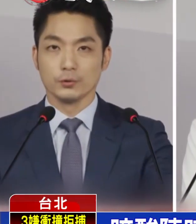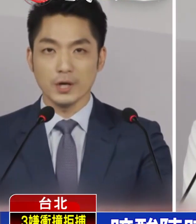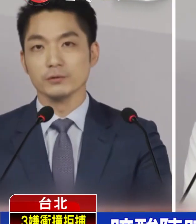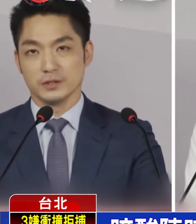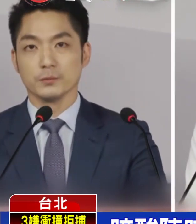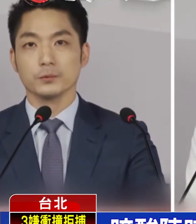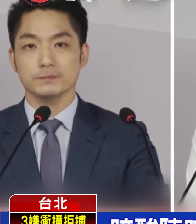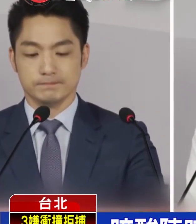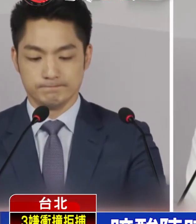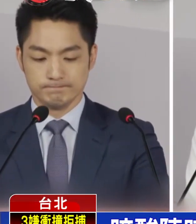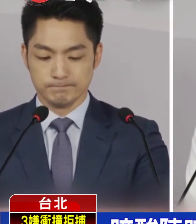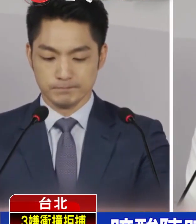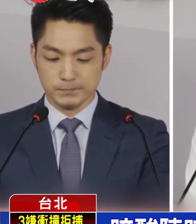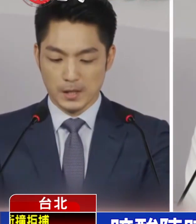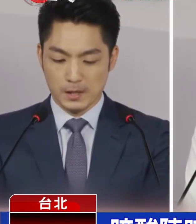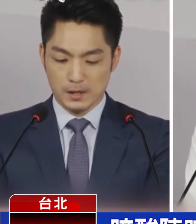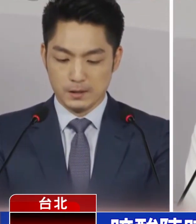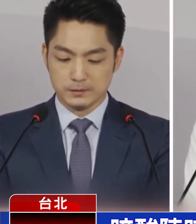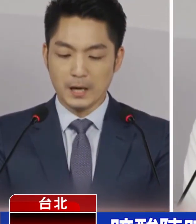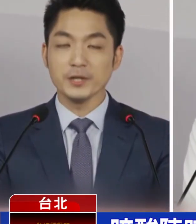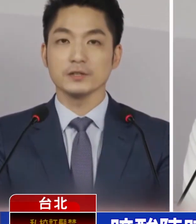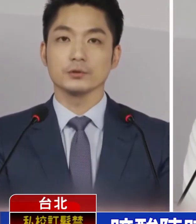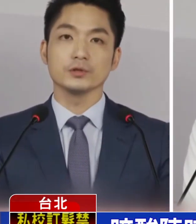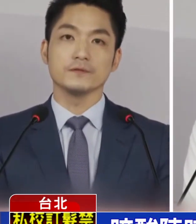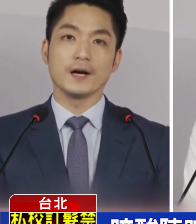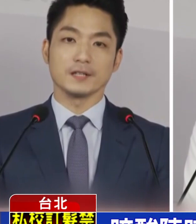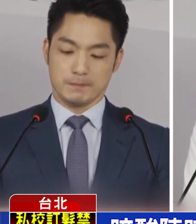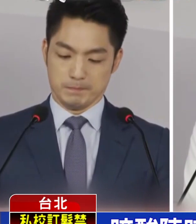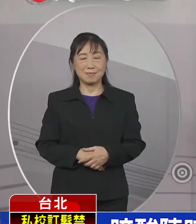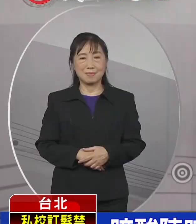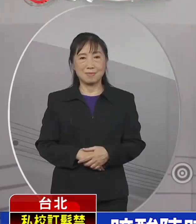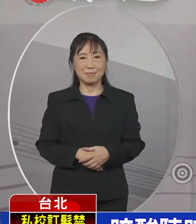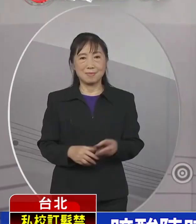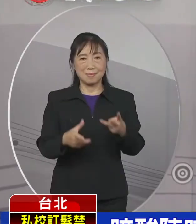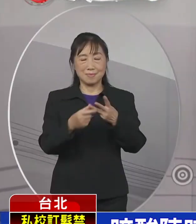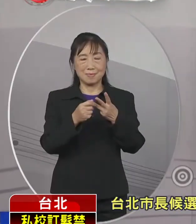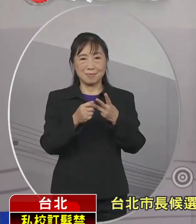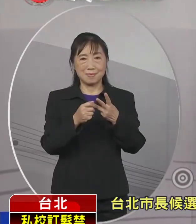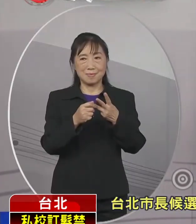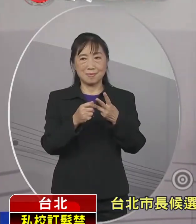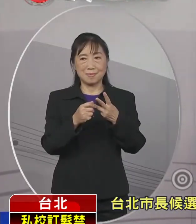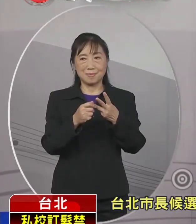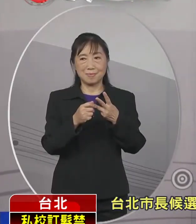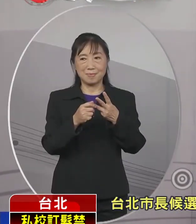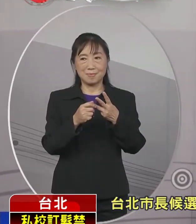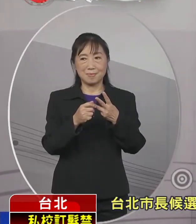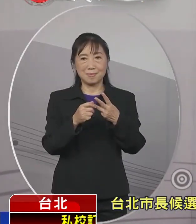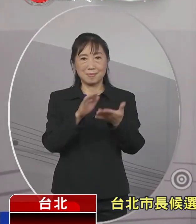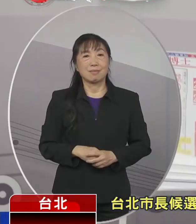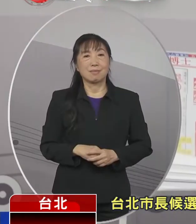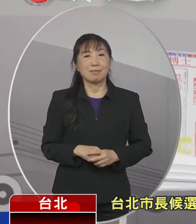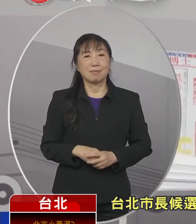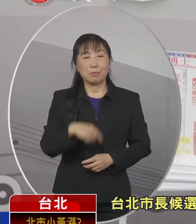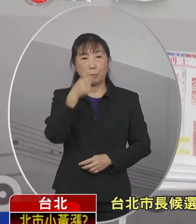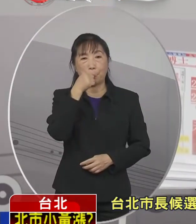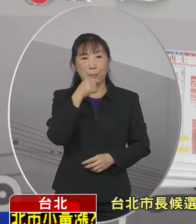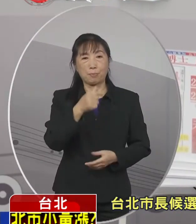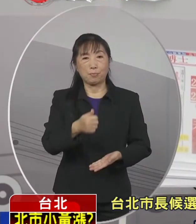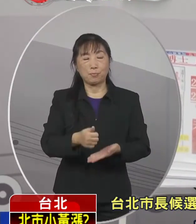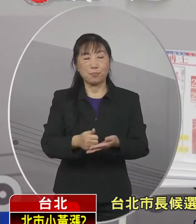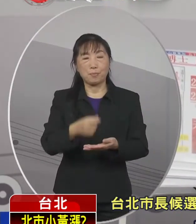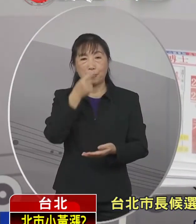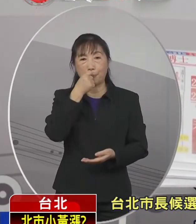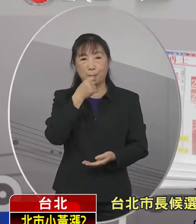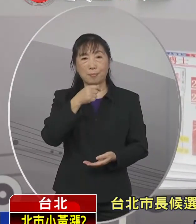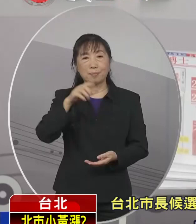旧隔空交火，而其他候选人抢版面，花招百出。 净化身体， 中金华总统，